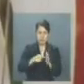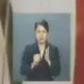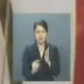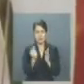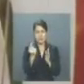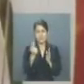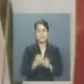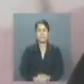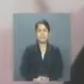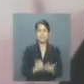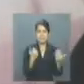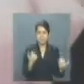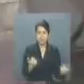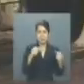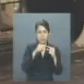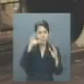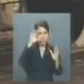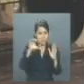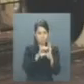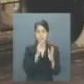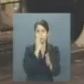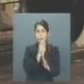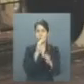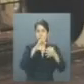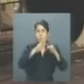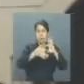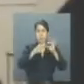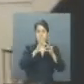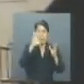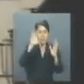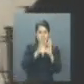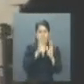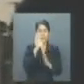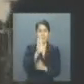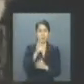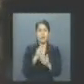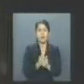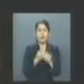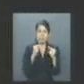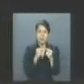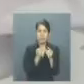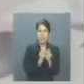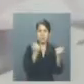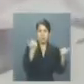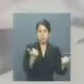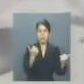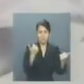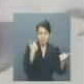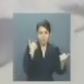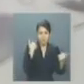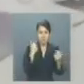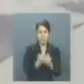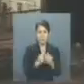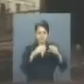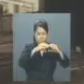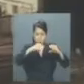ล่าสุดได้มีการเปิดตัววงแหวนตราสัญลักษณ์โอลิมปิกซึ่งได้มีการติดตั้งอยู่ที่ Channel Tunnel นะครับซึ่งเป็นอุโมงค์ความยาว 50.5